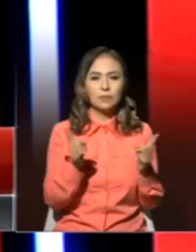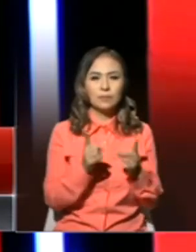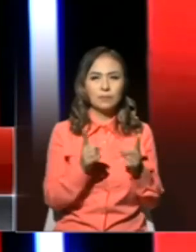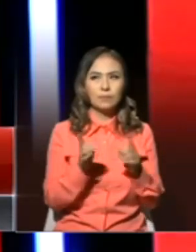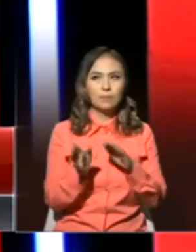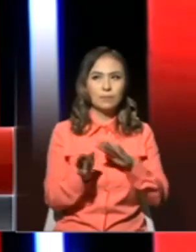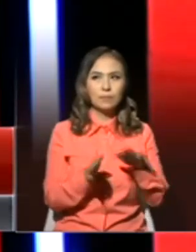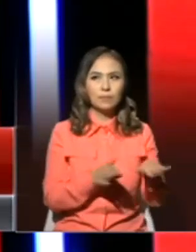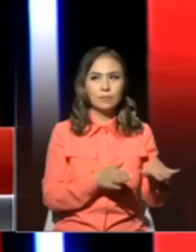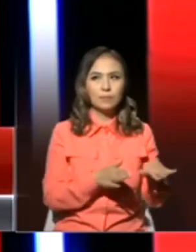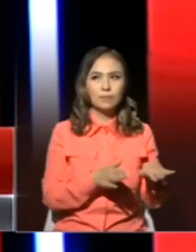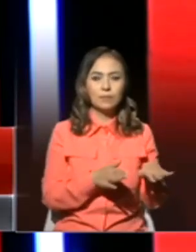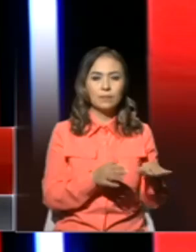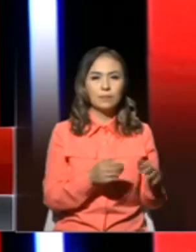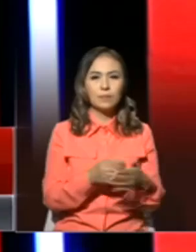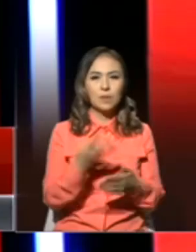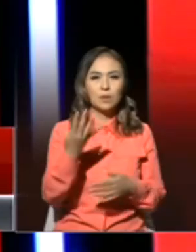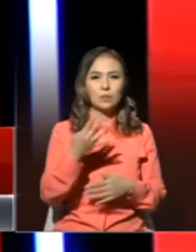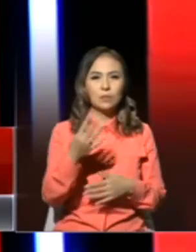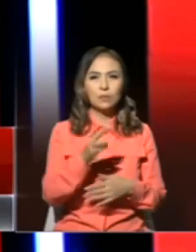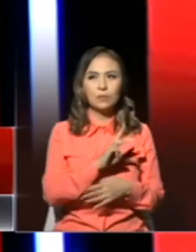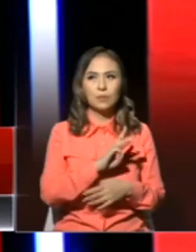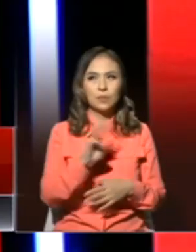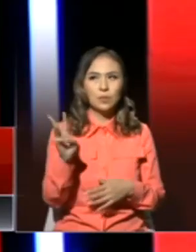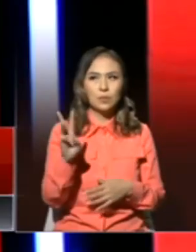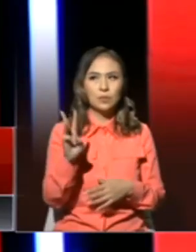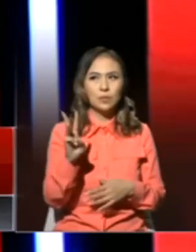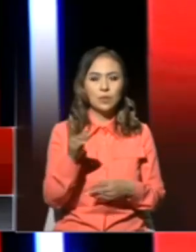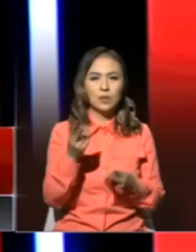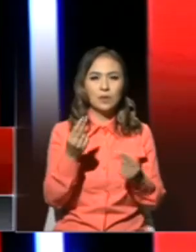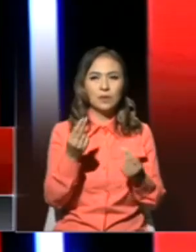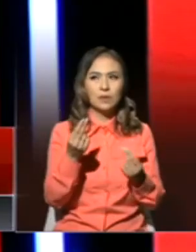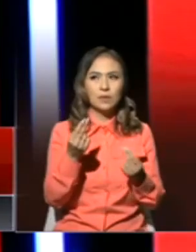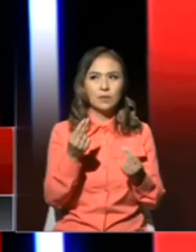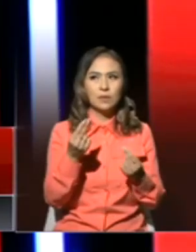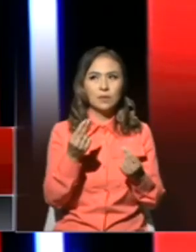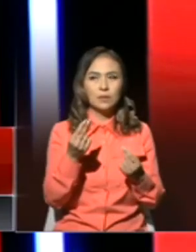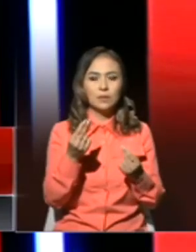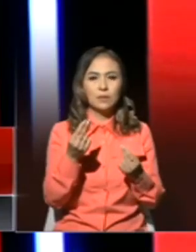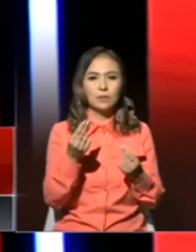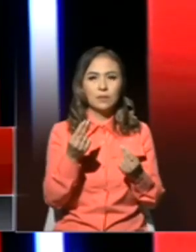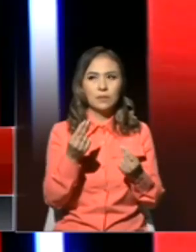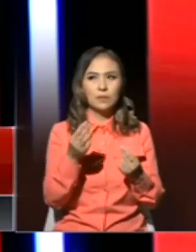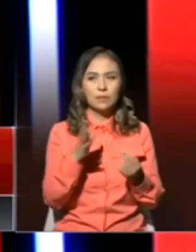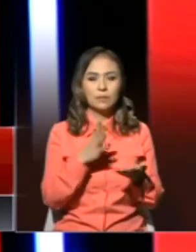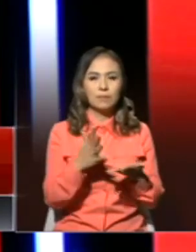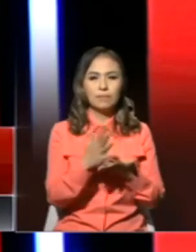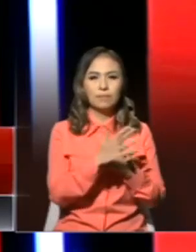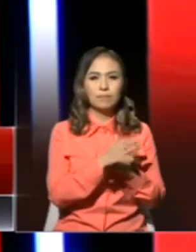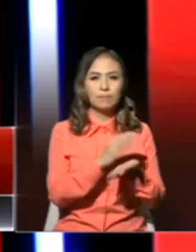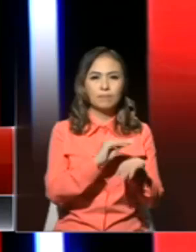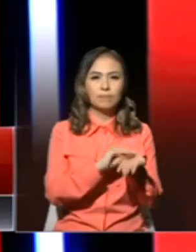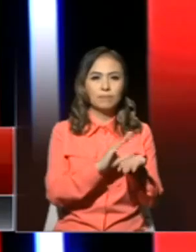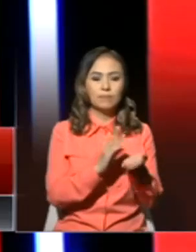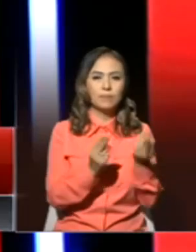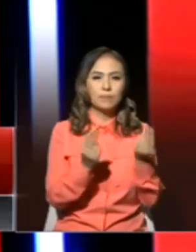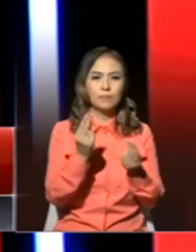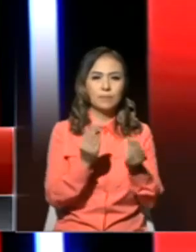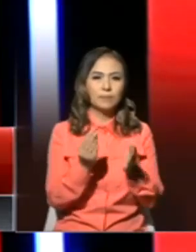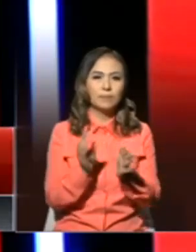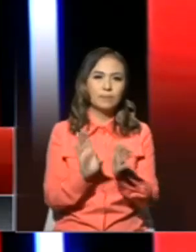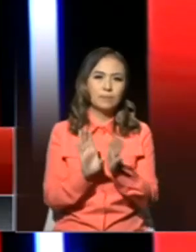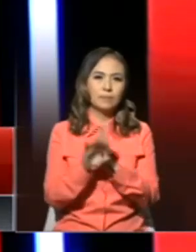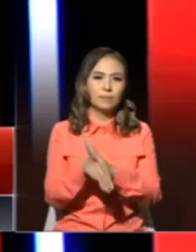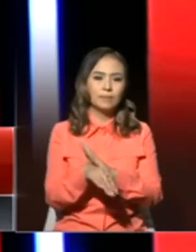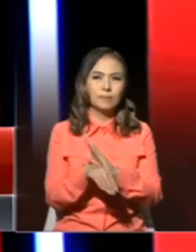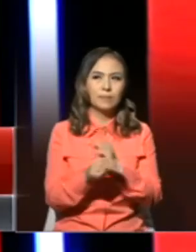кейін бізге 40 миллионнан астам ақшасын, барын, жиған, тергенін осы құмар ойынға салып